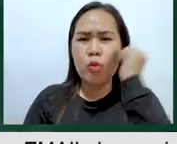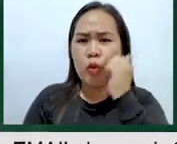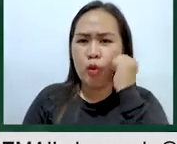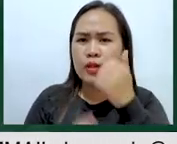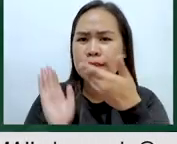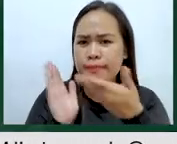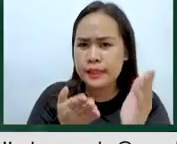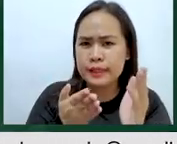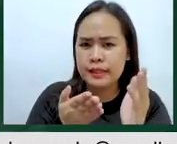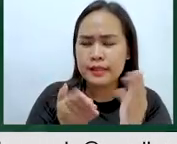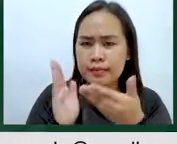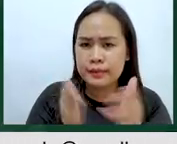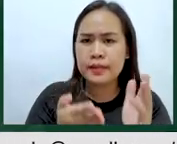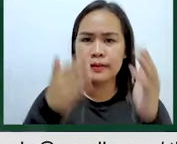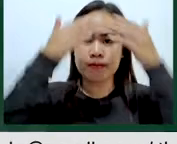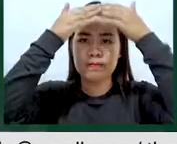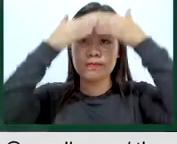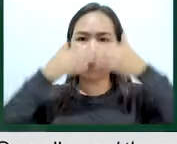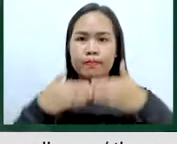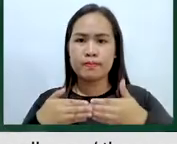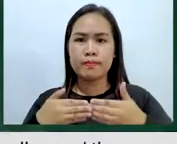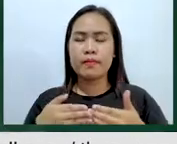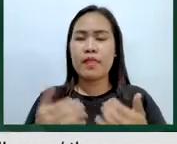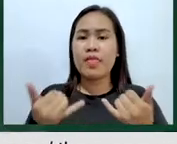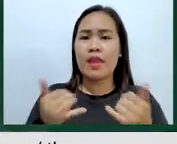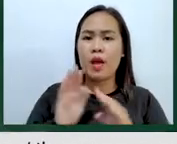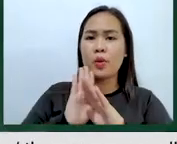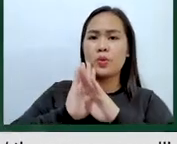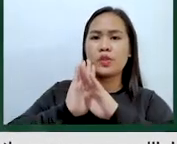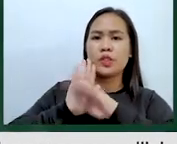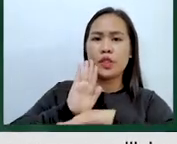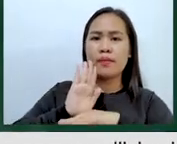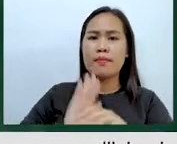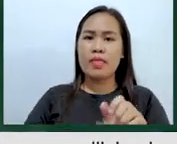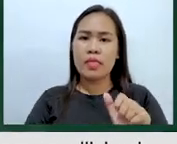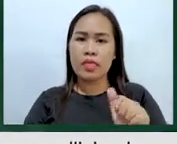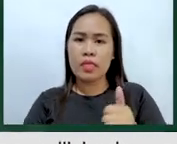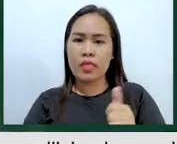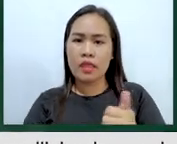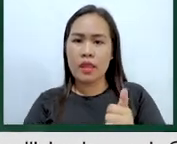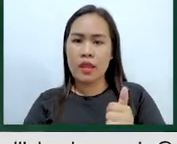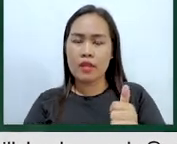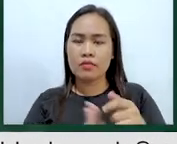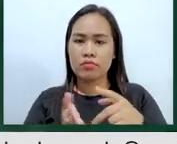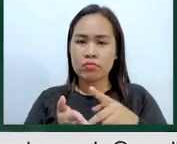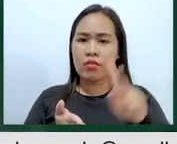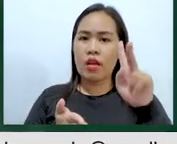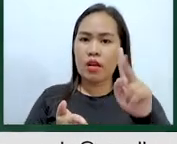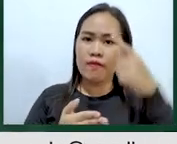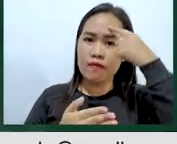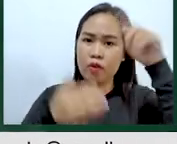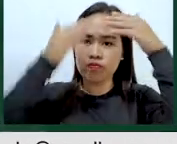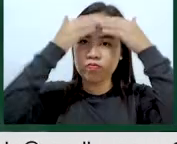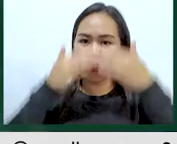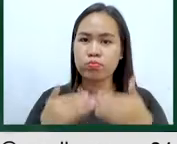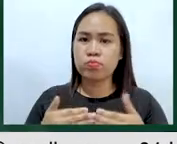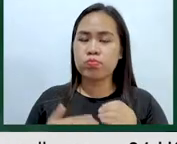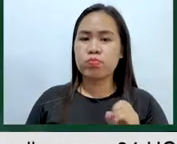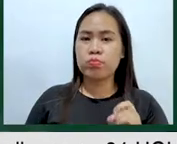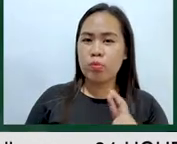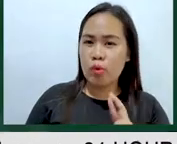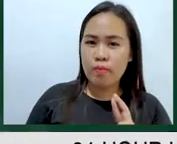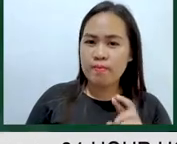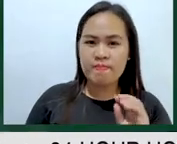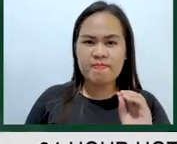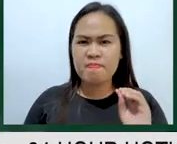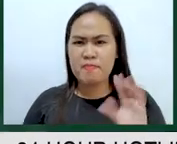So, basta dala nyo lang yan lagi. No? Mura na nga lang. Ngayon, ang nagbebenta na lang, 10 piso na